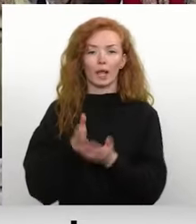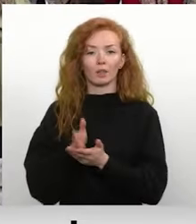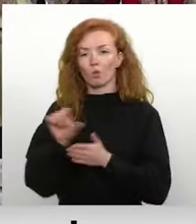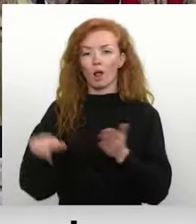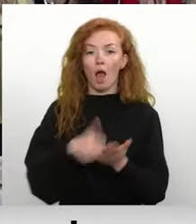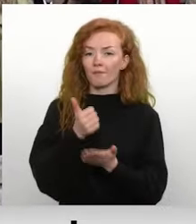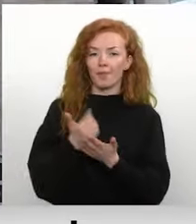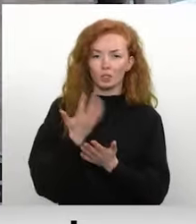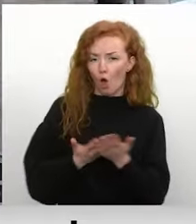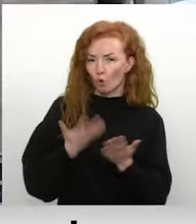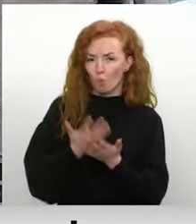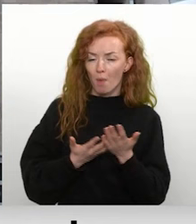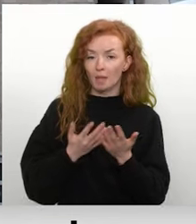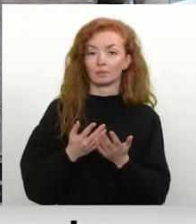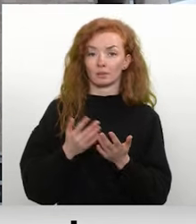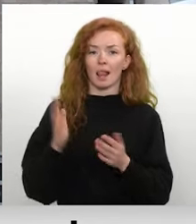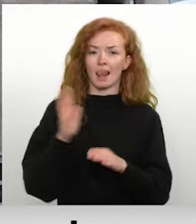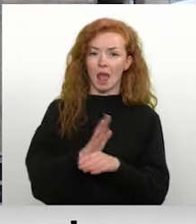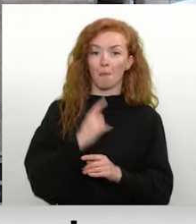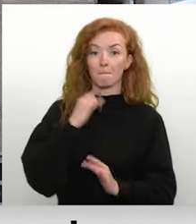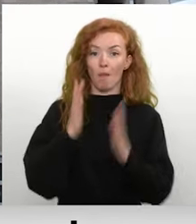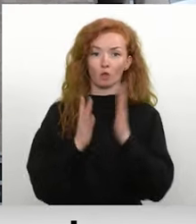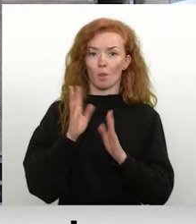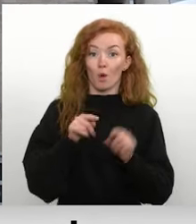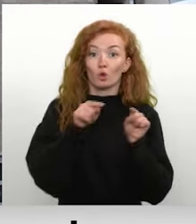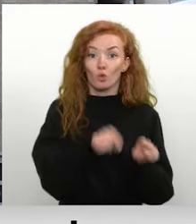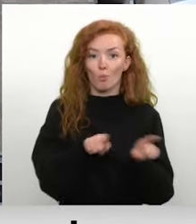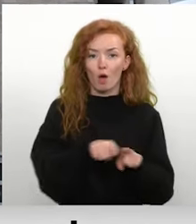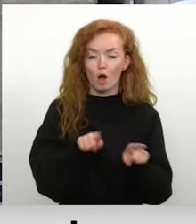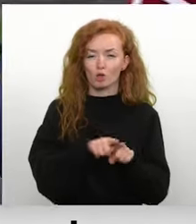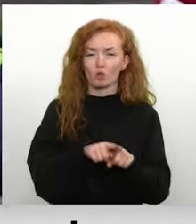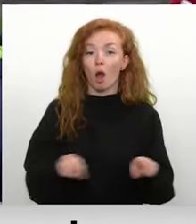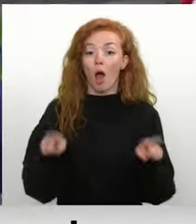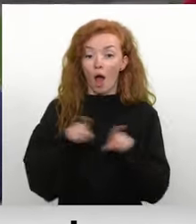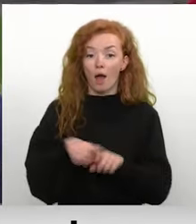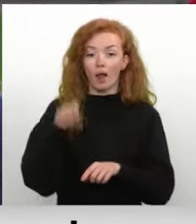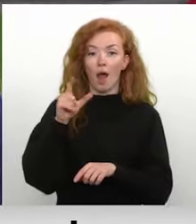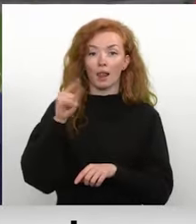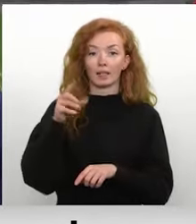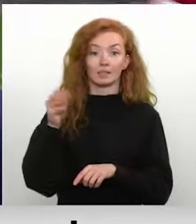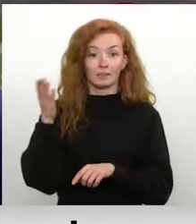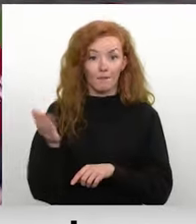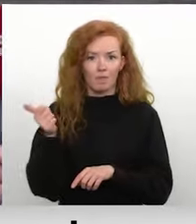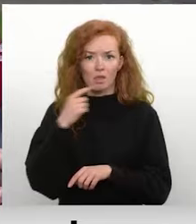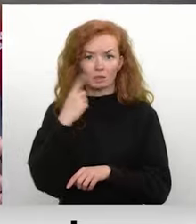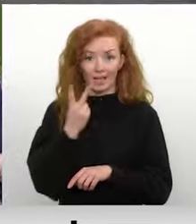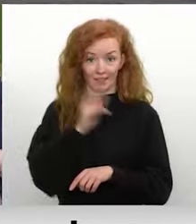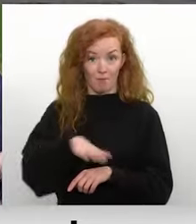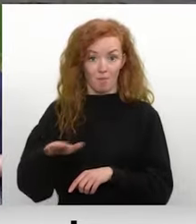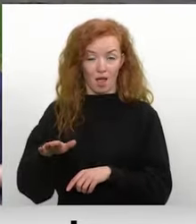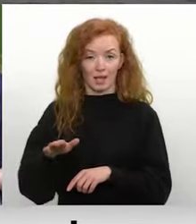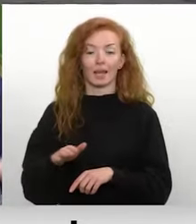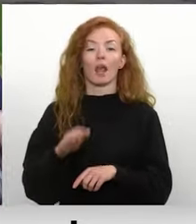izšķirīgo argumentu, kas liek nobalsot par viņiem atkal, šeit min daudzi. Arī Alisa, kurai ir 2 bērni, saka, likuma un